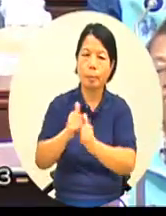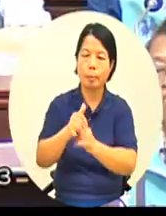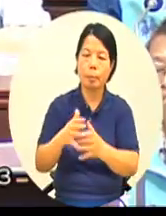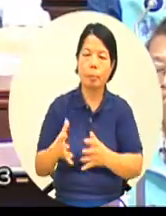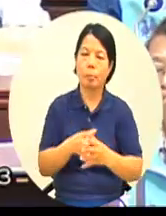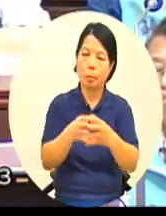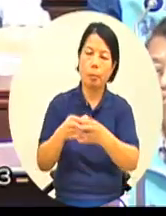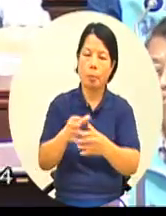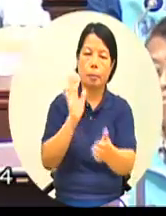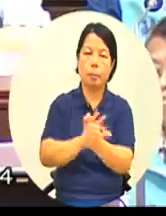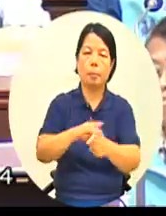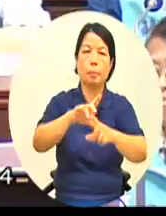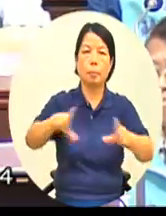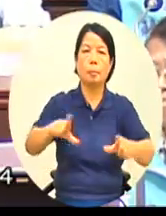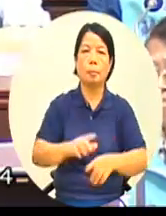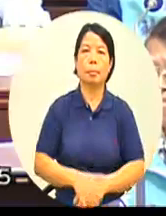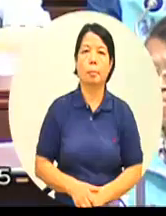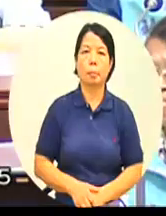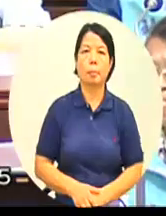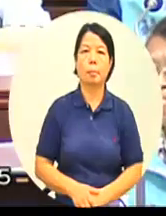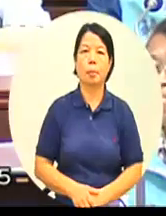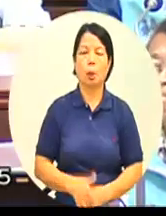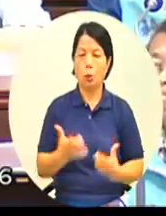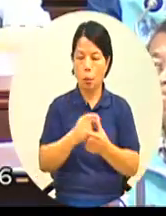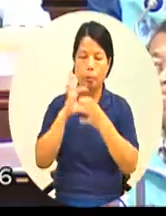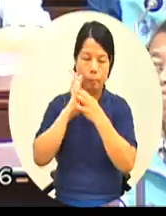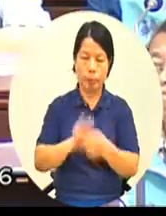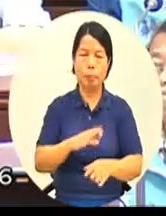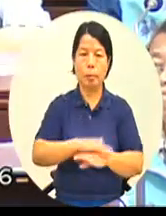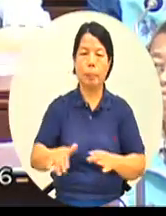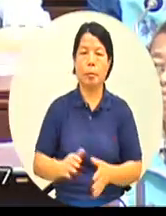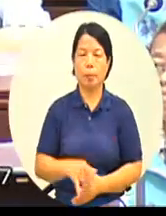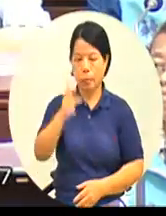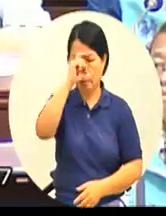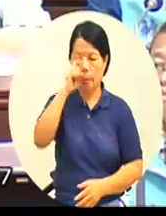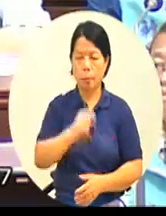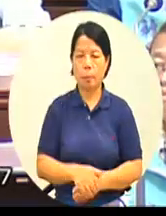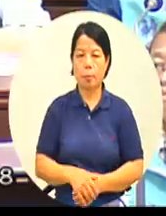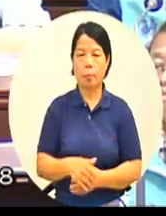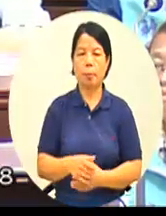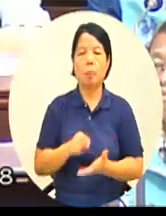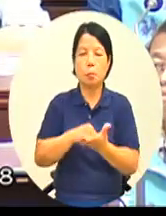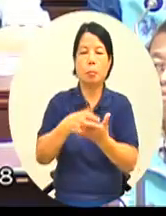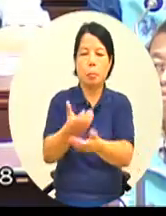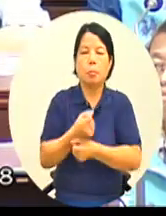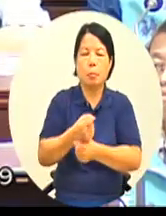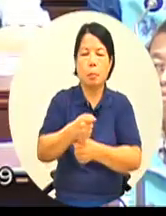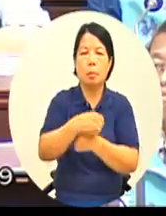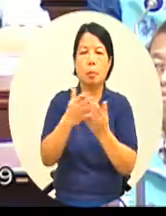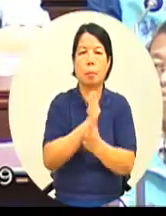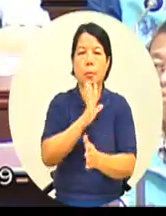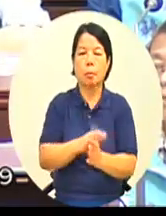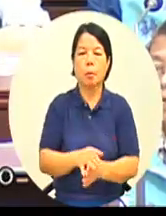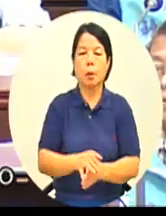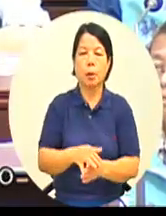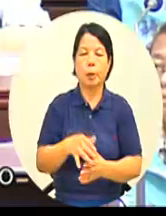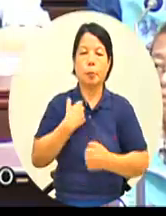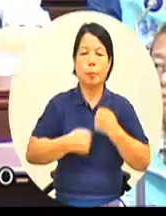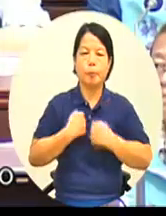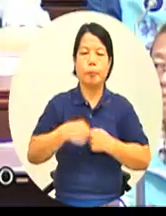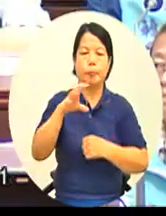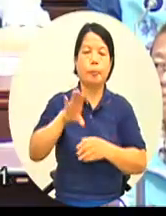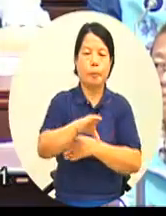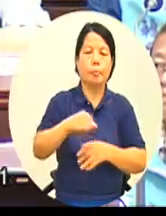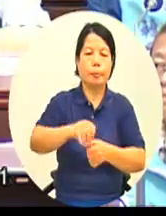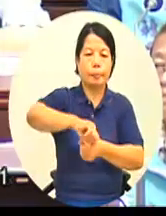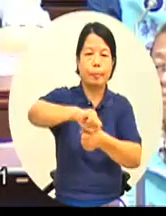是会帮助很大。所以我们这个部分我们也是持续也希望努力争取更多的一些资源，让沐浴车的数量如果增加的话，其